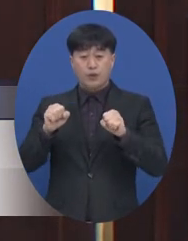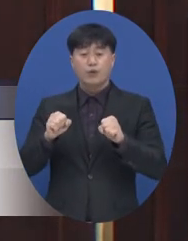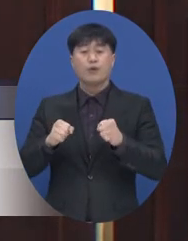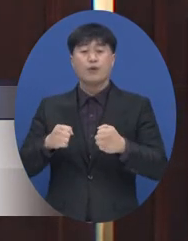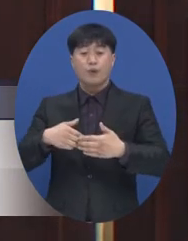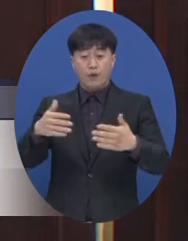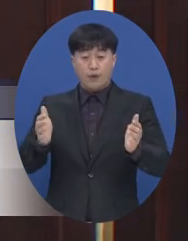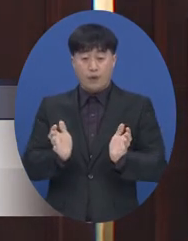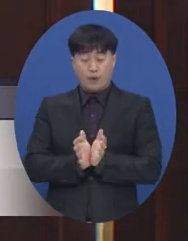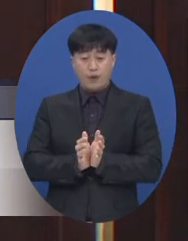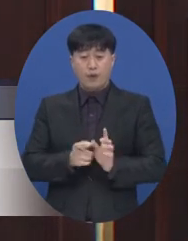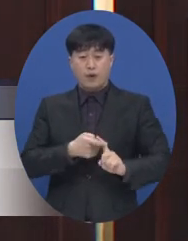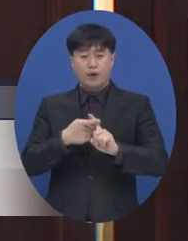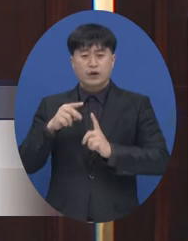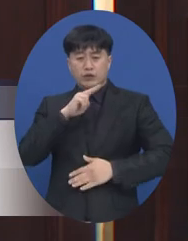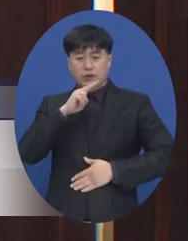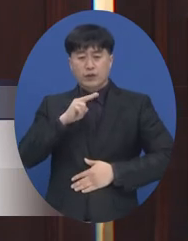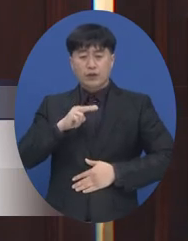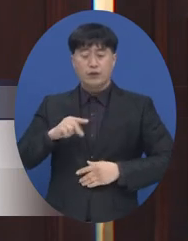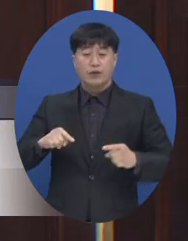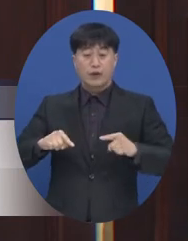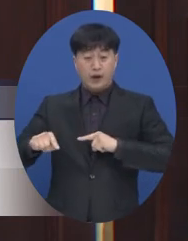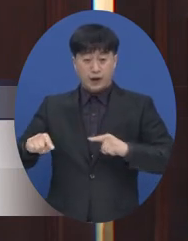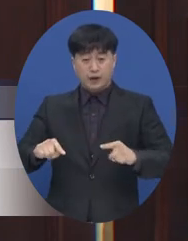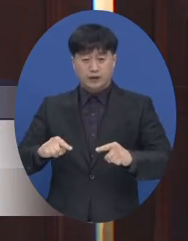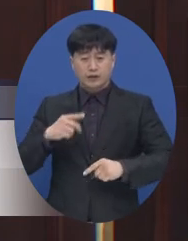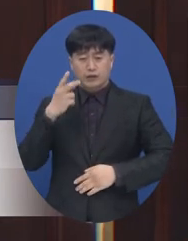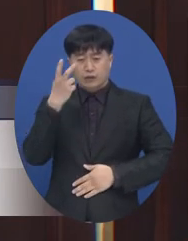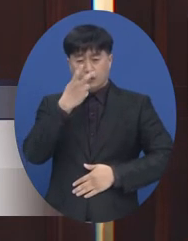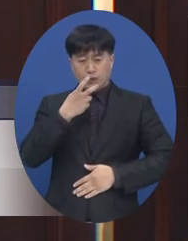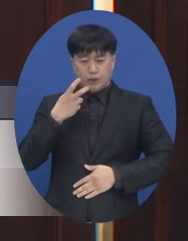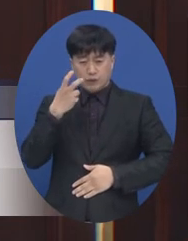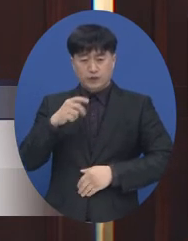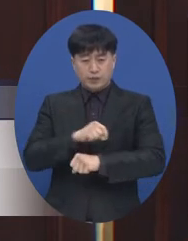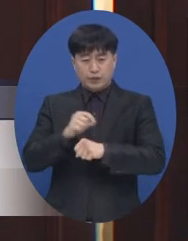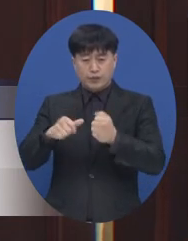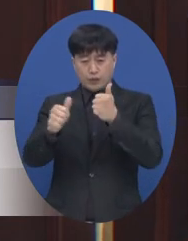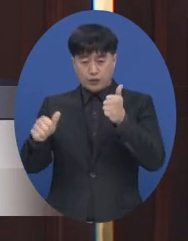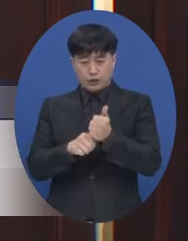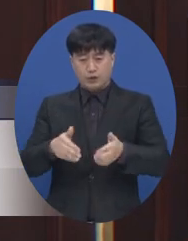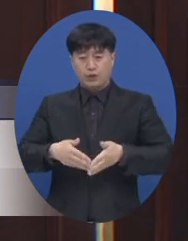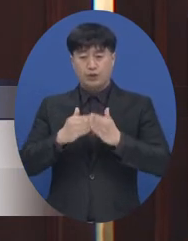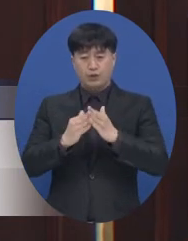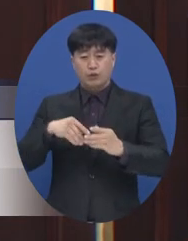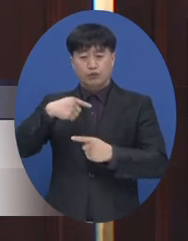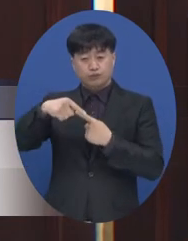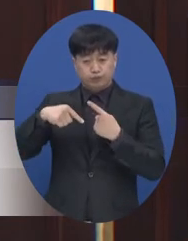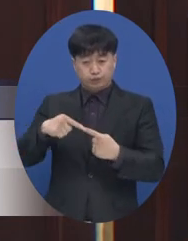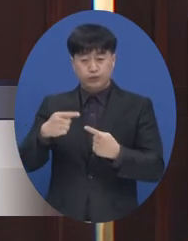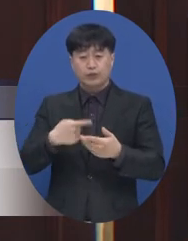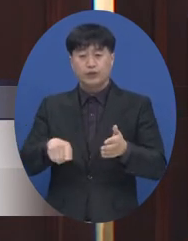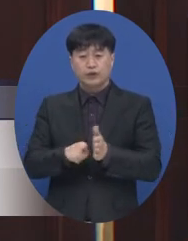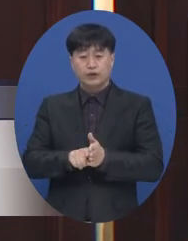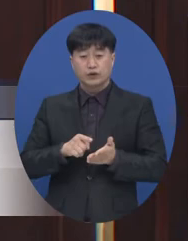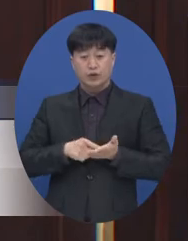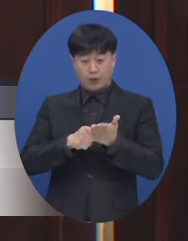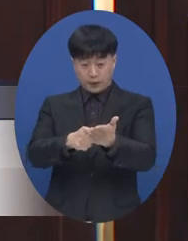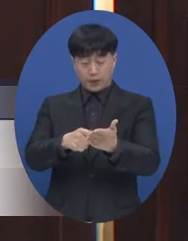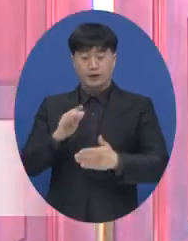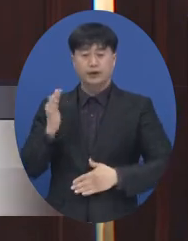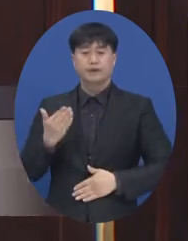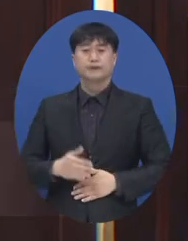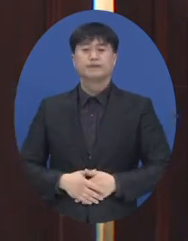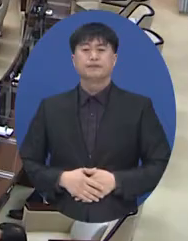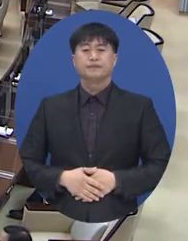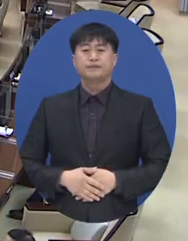특종 의혹에 관한 행정 사무 조사 특별위원회 를 구성 운영하고자 본 행정사무 조사 의 건을 빨리